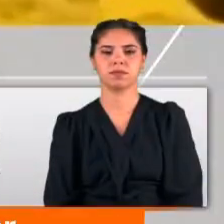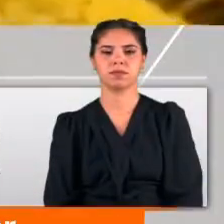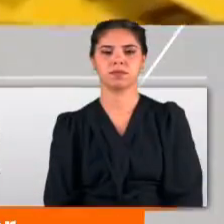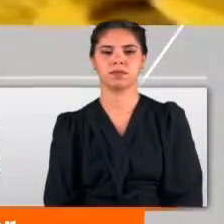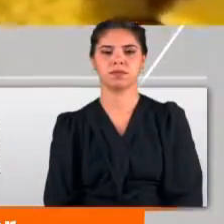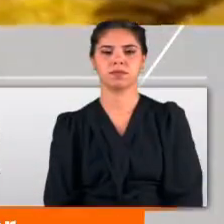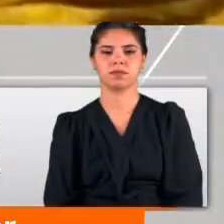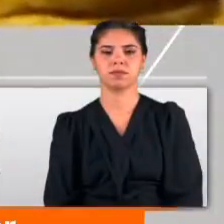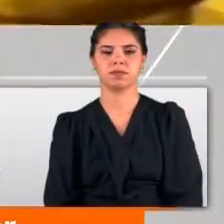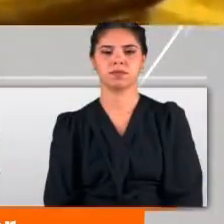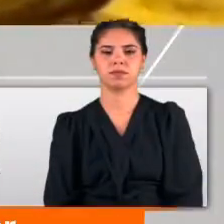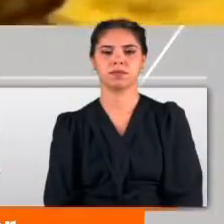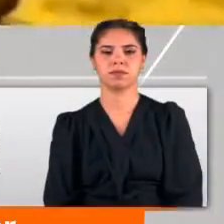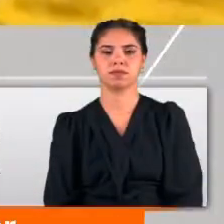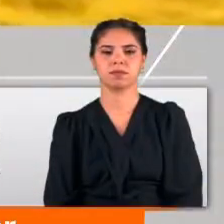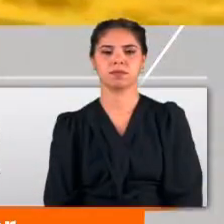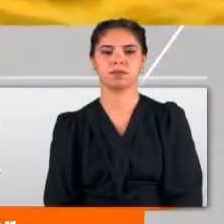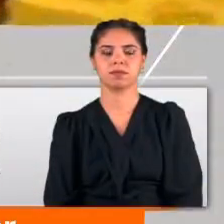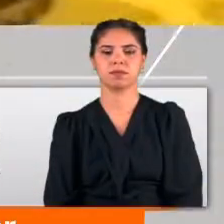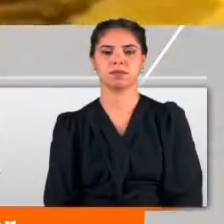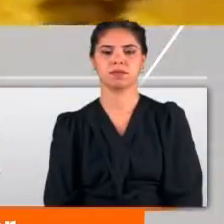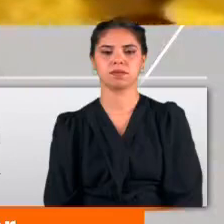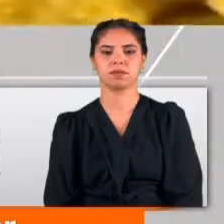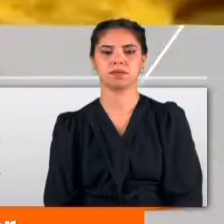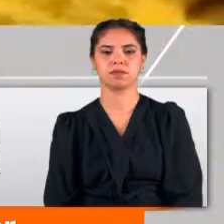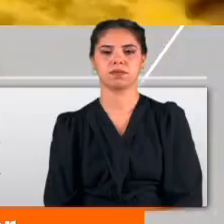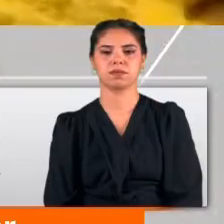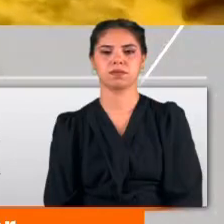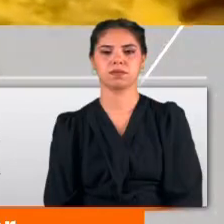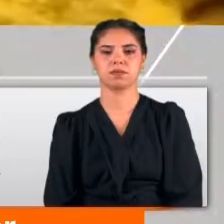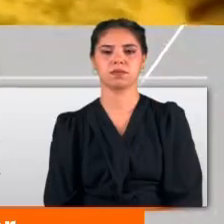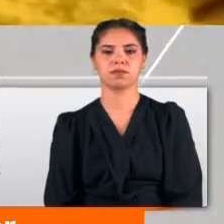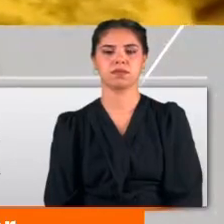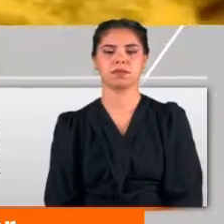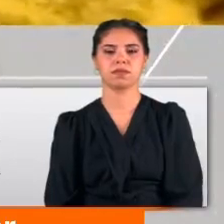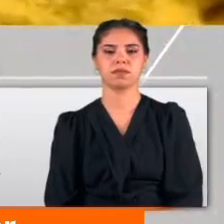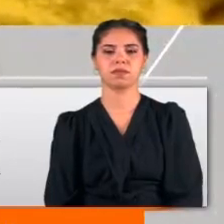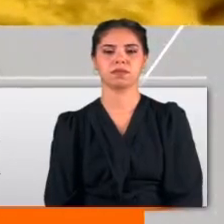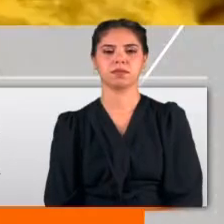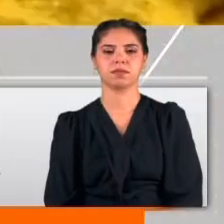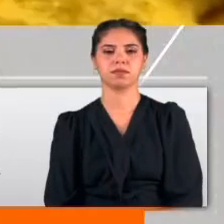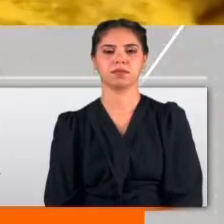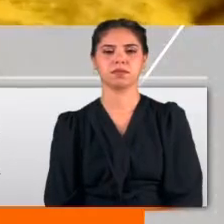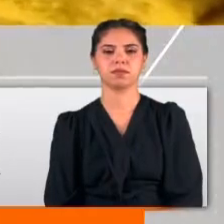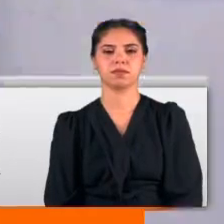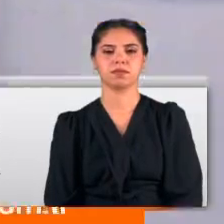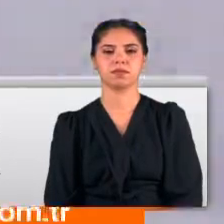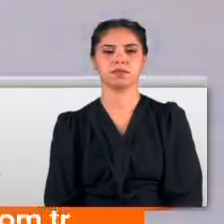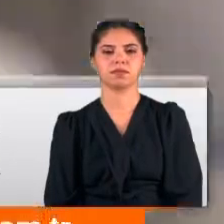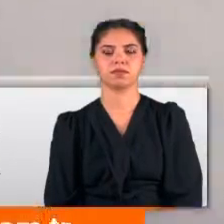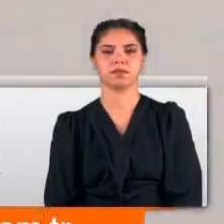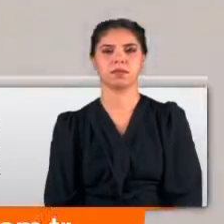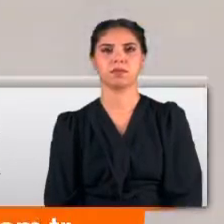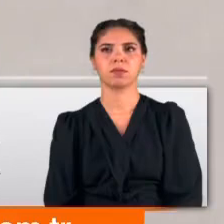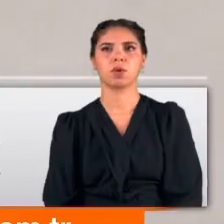var. Beni sıkıştırdınız ve bundan hoşlanmıyorum sinyalini aslında çoktan veriyor. Fakat fark edilmiyor bu sinyal.